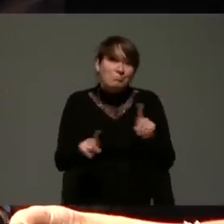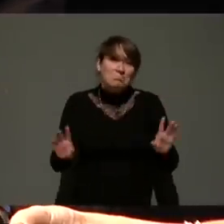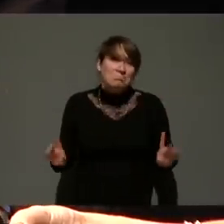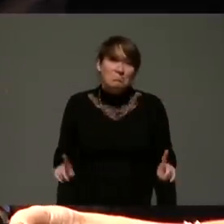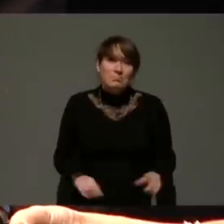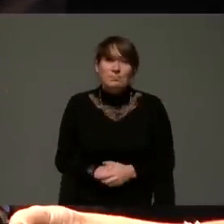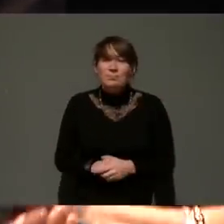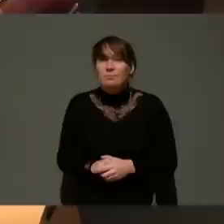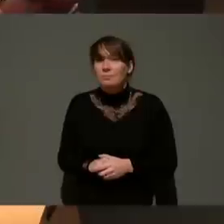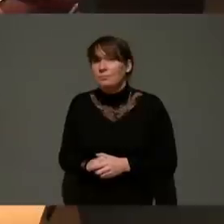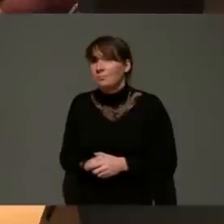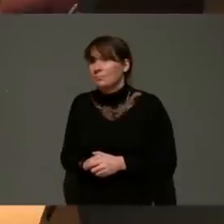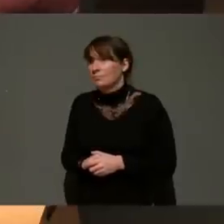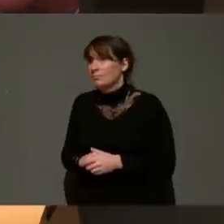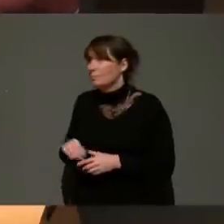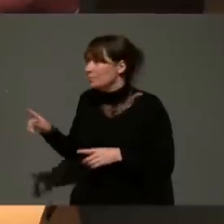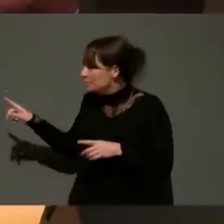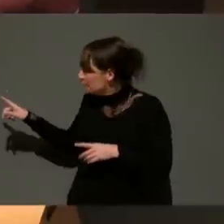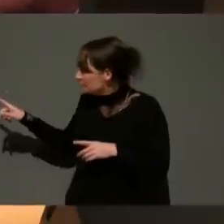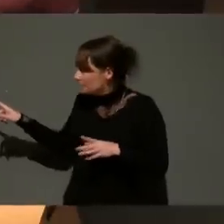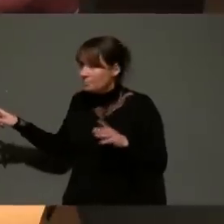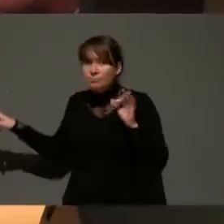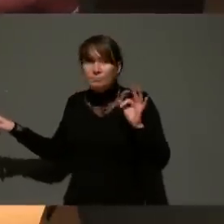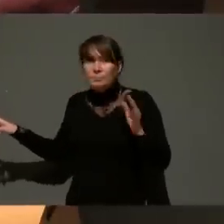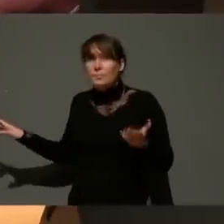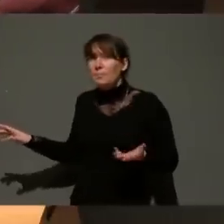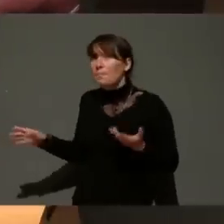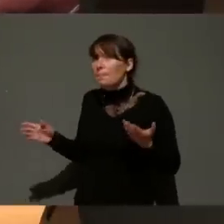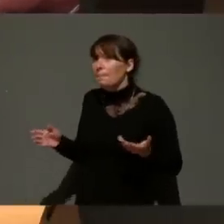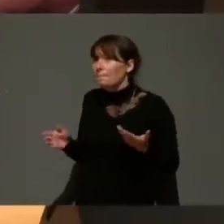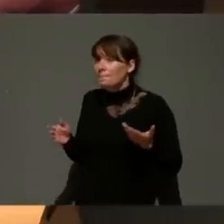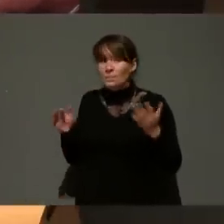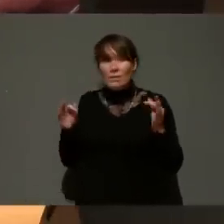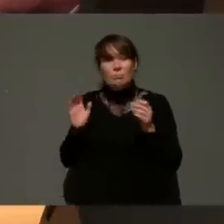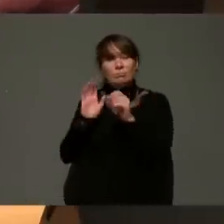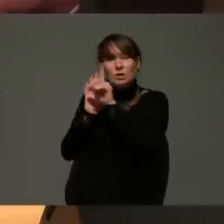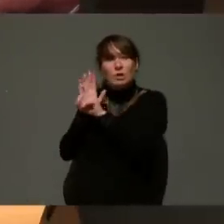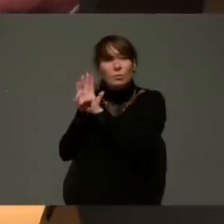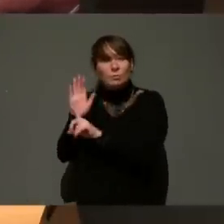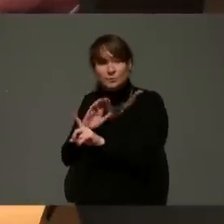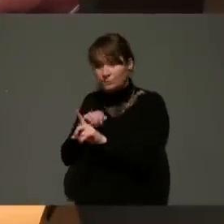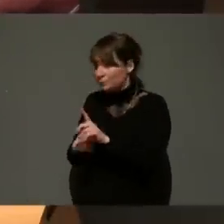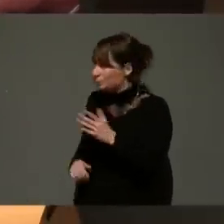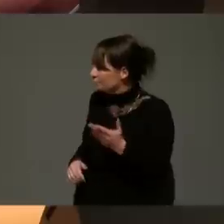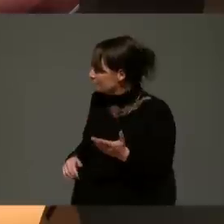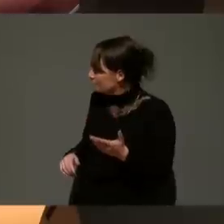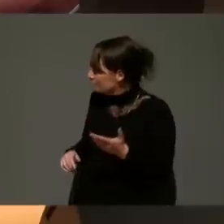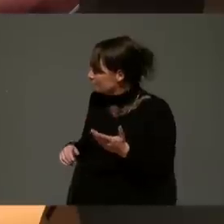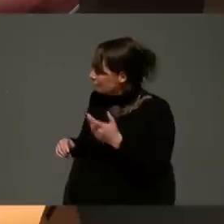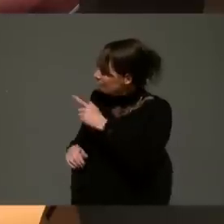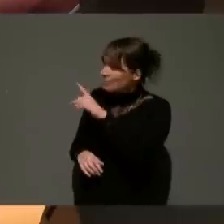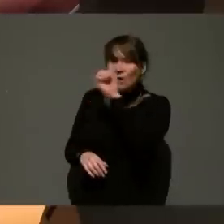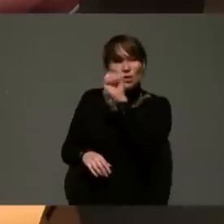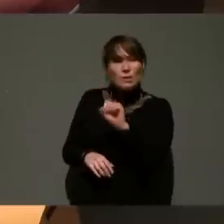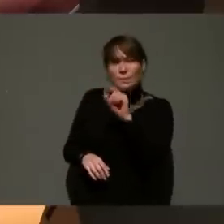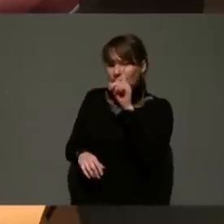systématiquement. Alors juste par rapport à cette interview que j'ai lue de Sandra aussi, vous disiez, Sandra, que